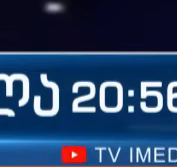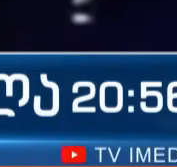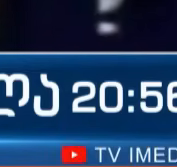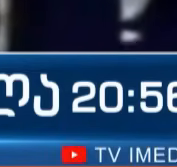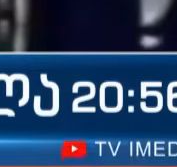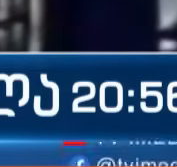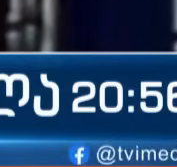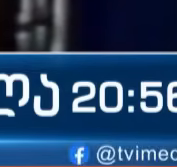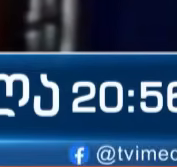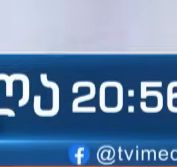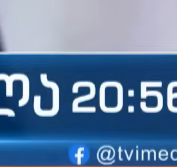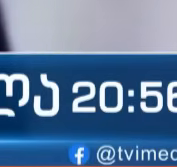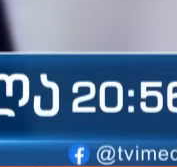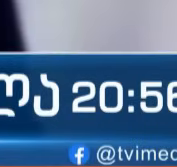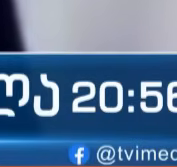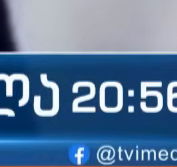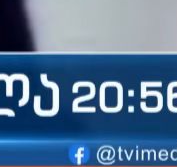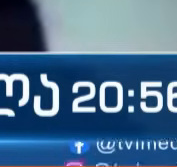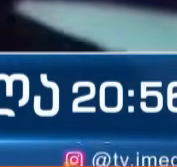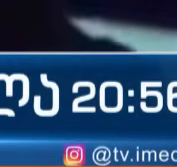ქუჩაზე ბატონო, რა ბრძანეთ?